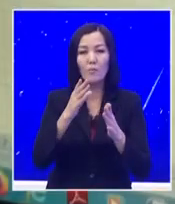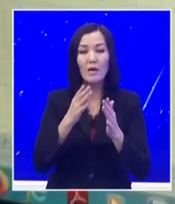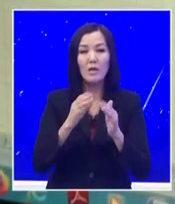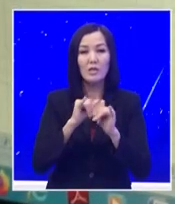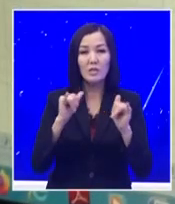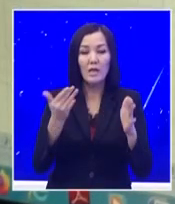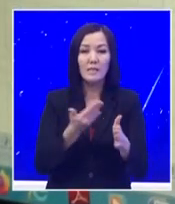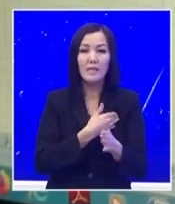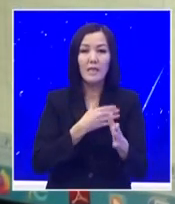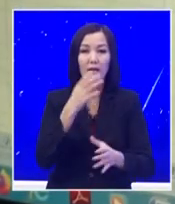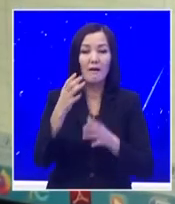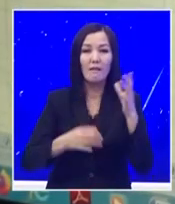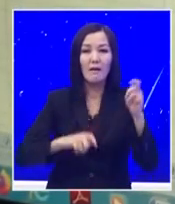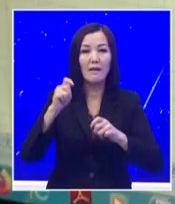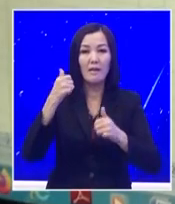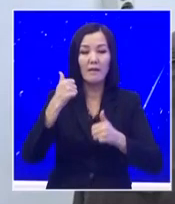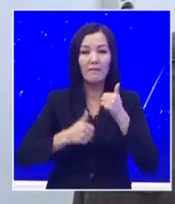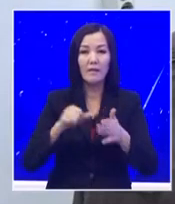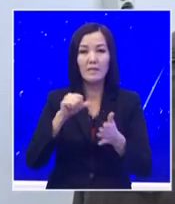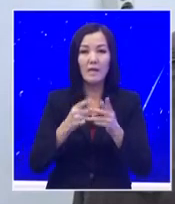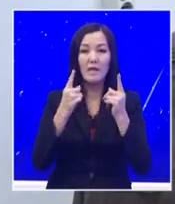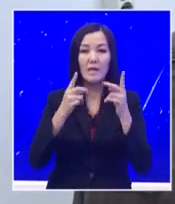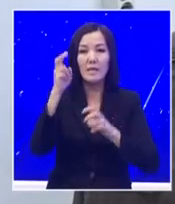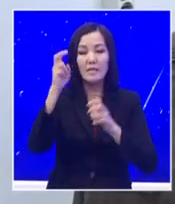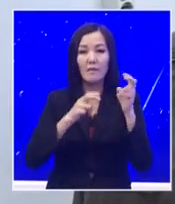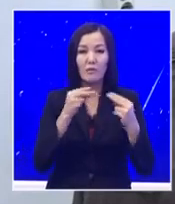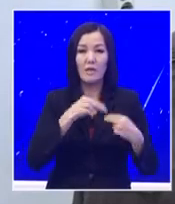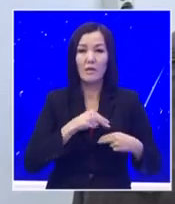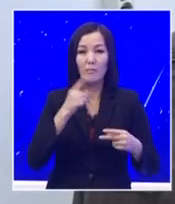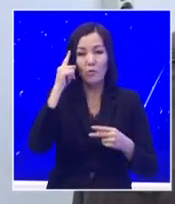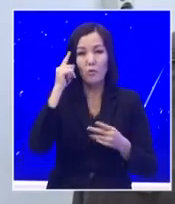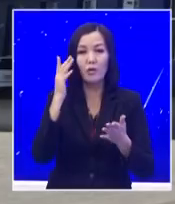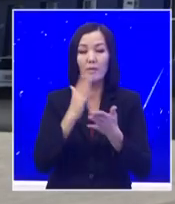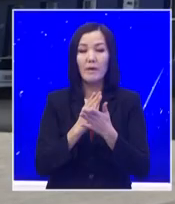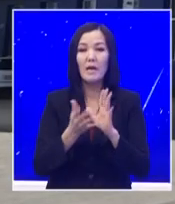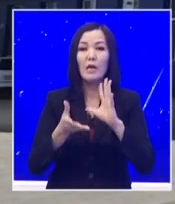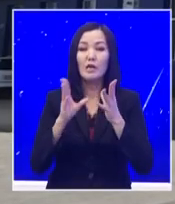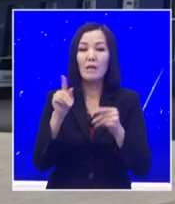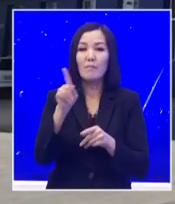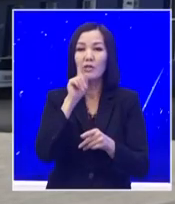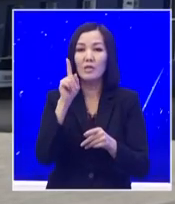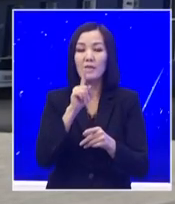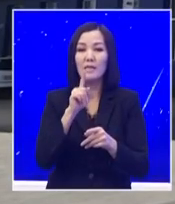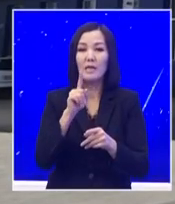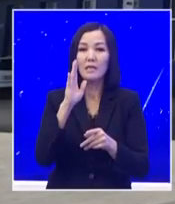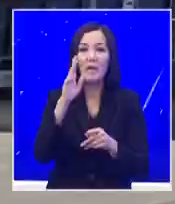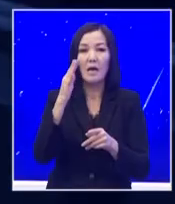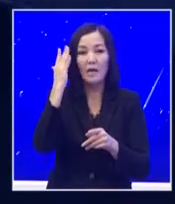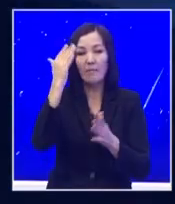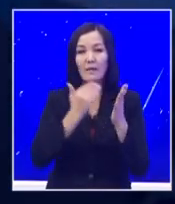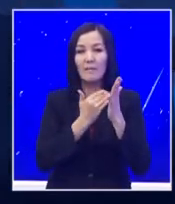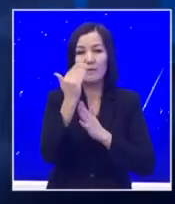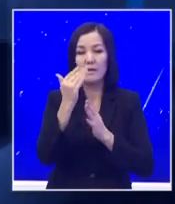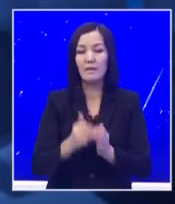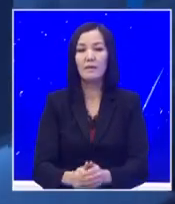келеді. Халықаралық конференцияларға қатысып, ірі зауыттарда еңбек етуде ойында бар. Жалпы жас маманның ұстанымы берек, арманы асқақ.